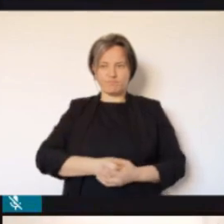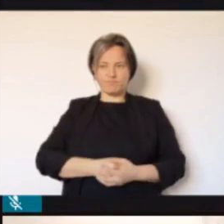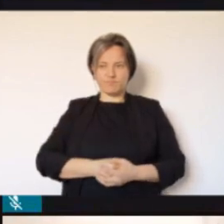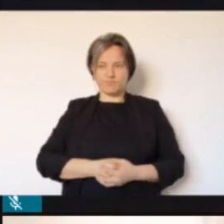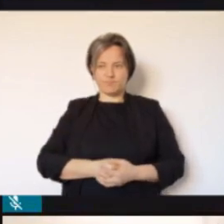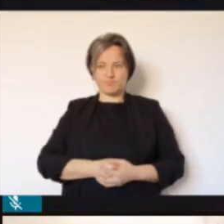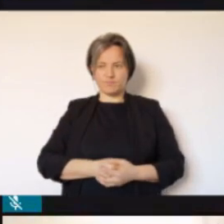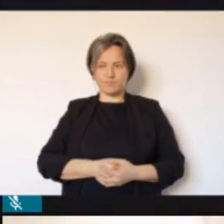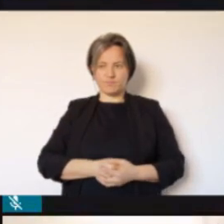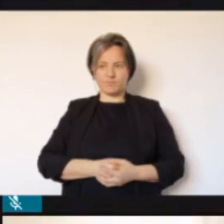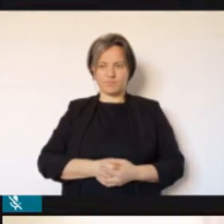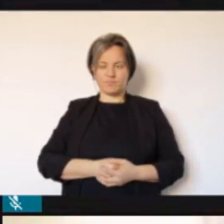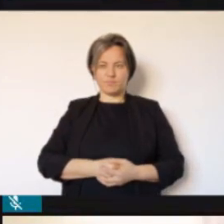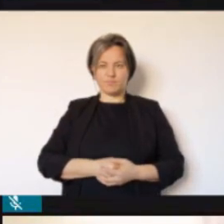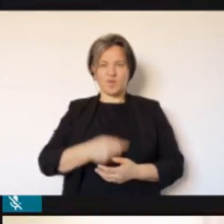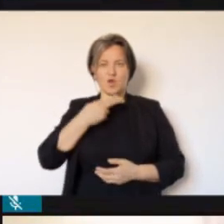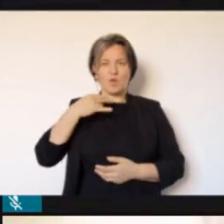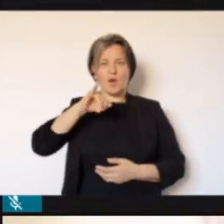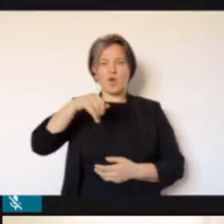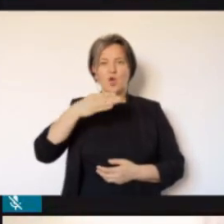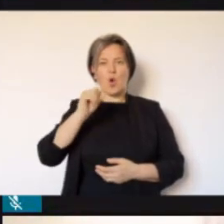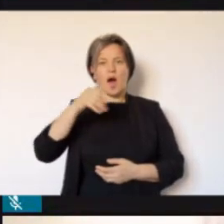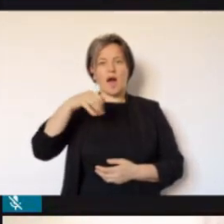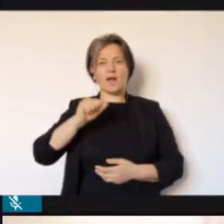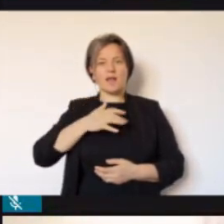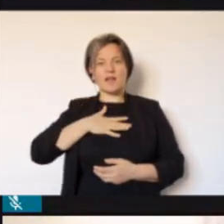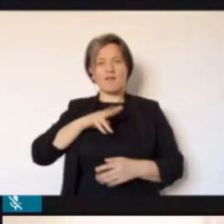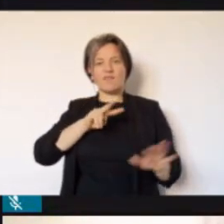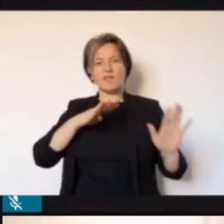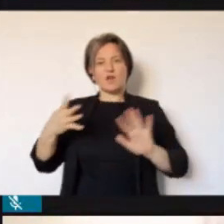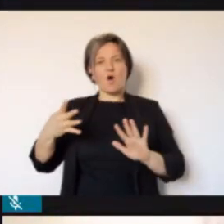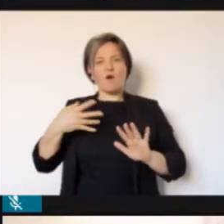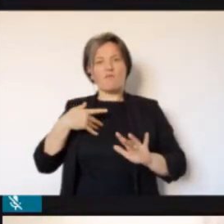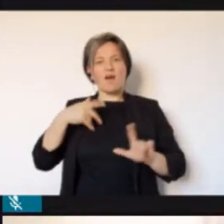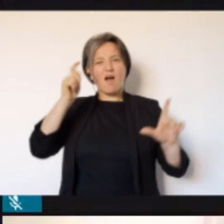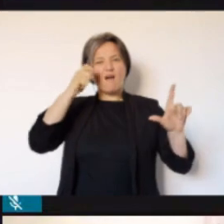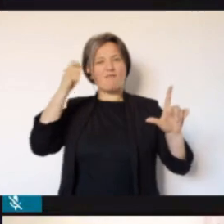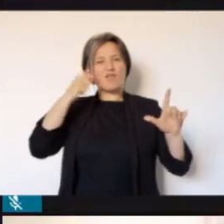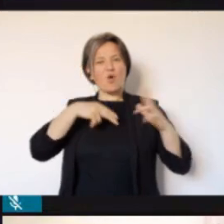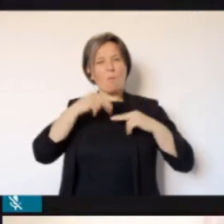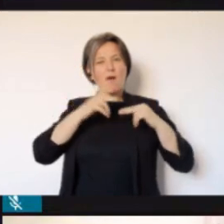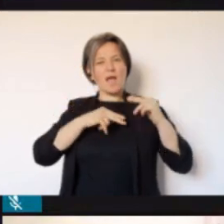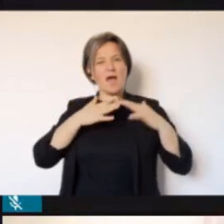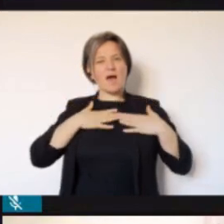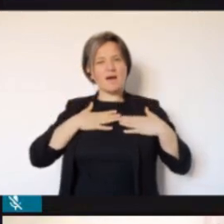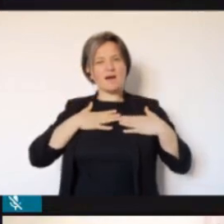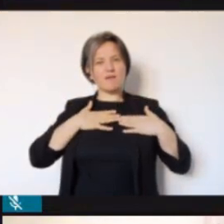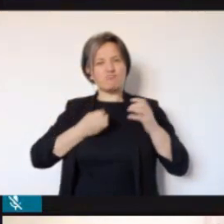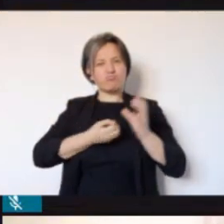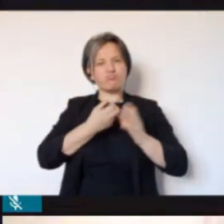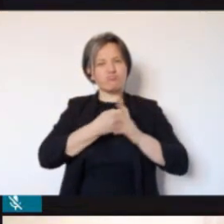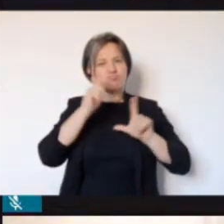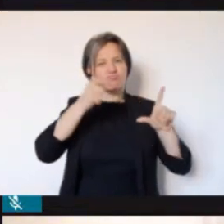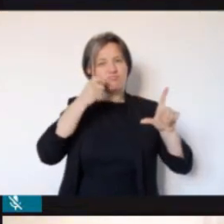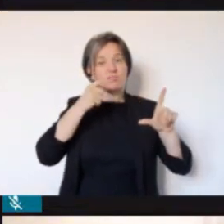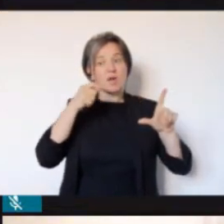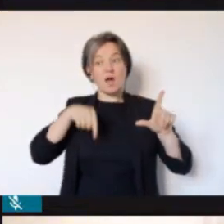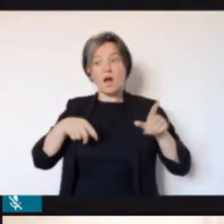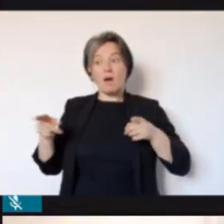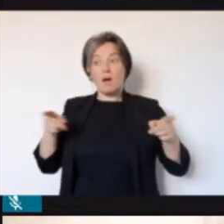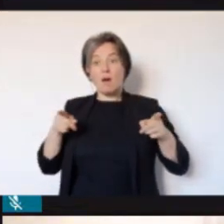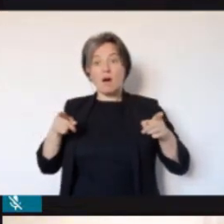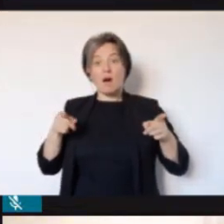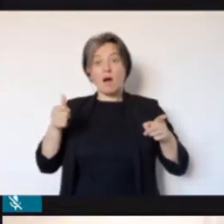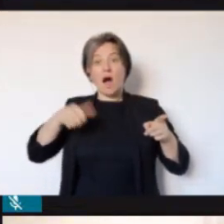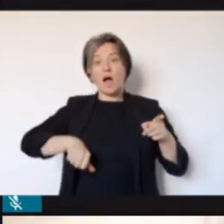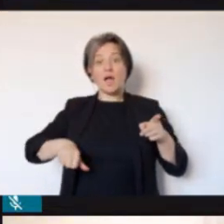Grazie mille, ciao. Mi chiamo Johanna, ho 29 anni e sono una videomaker. All'occorrenza, data